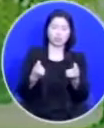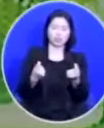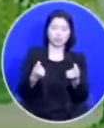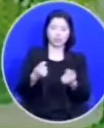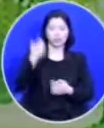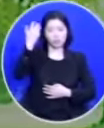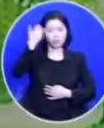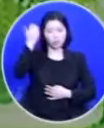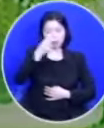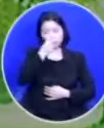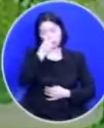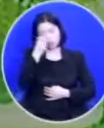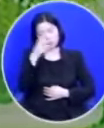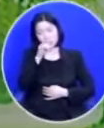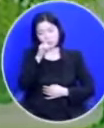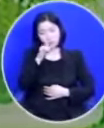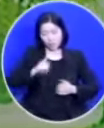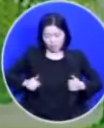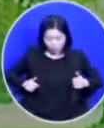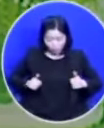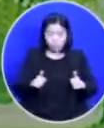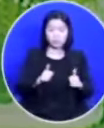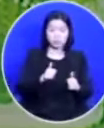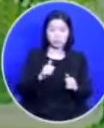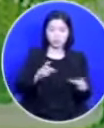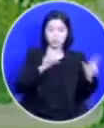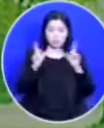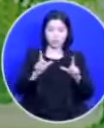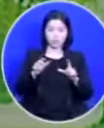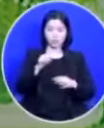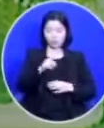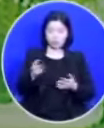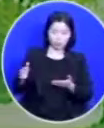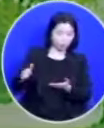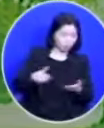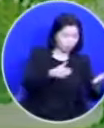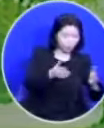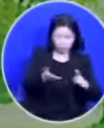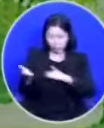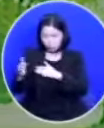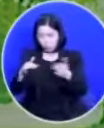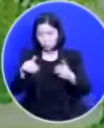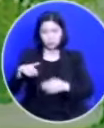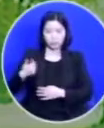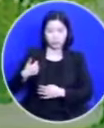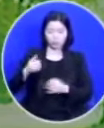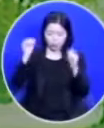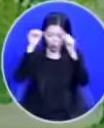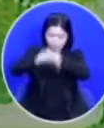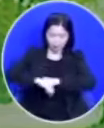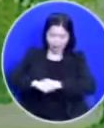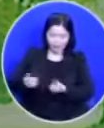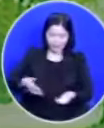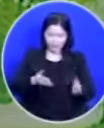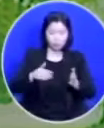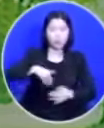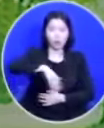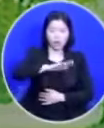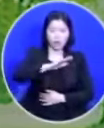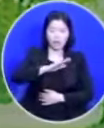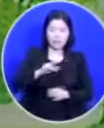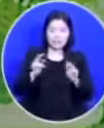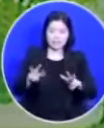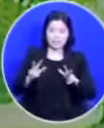들었는데 열심히 살아요 그는 방향을 잃어버리고 망하는 길로 갑니다 지금 예수를